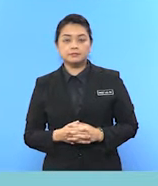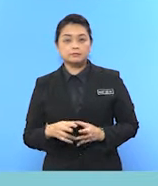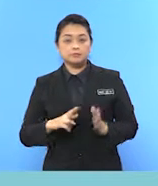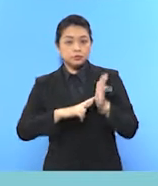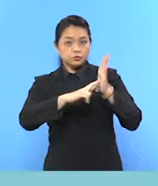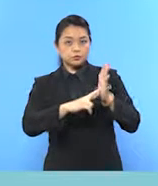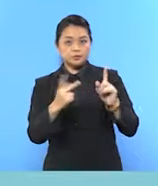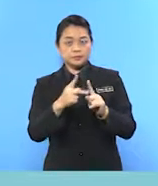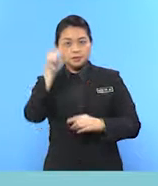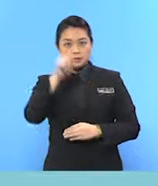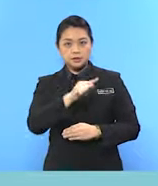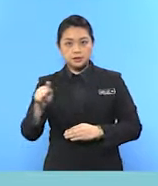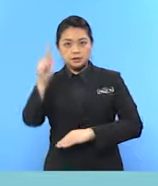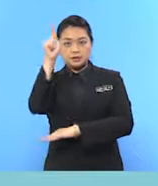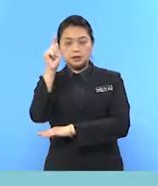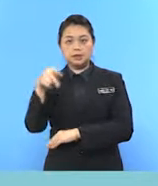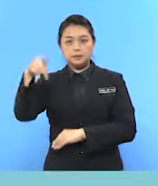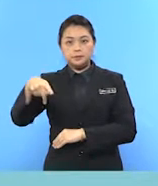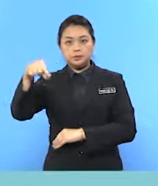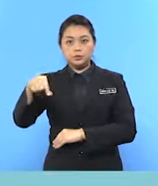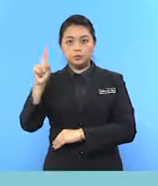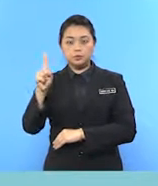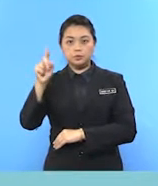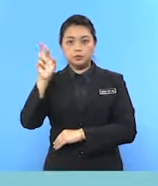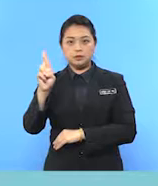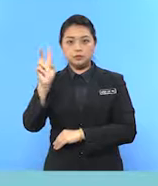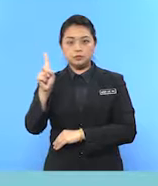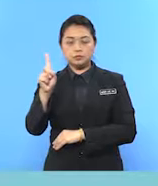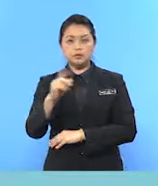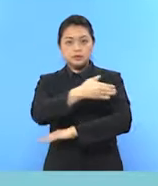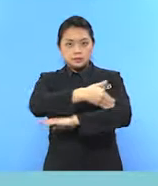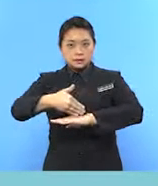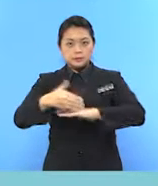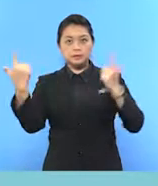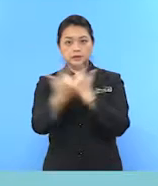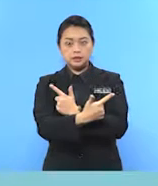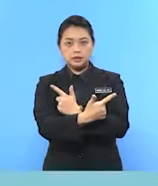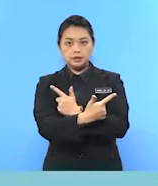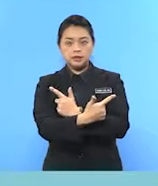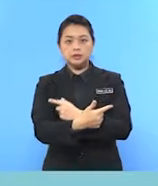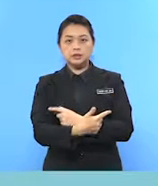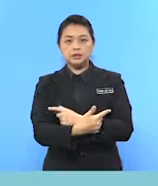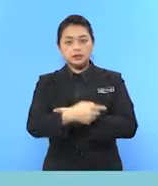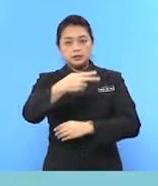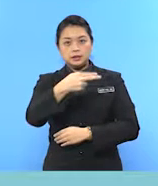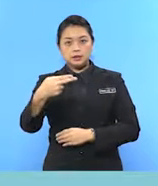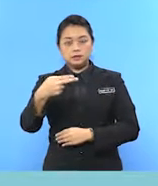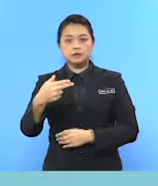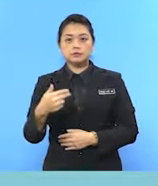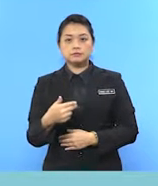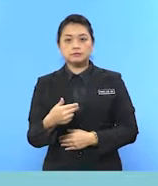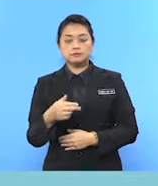Merujuk kepada segitiga PQ1 R1, sisi bertentangan per hipotenus